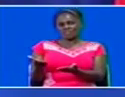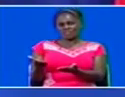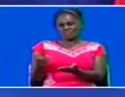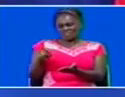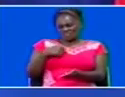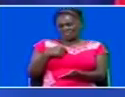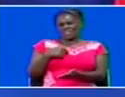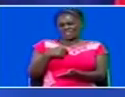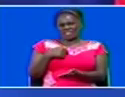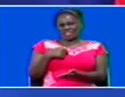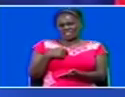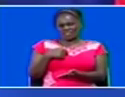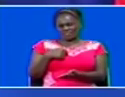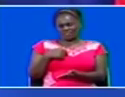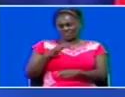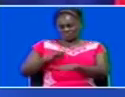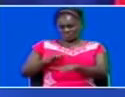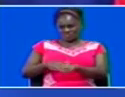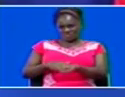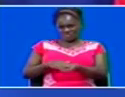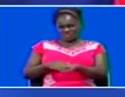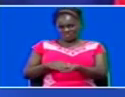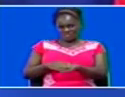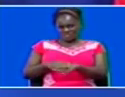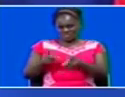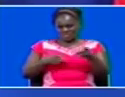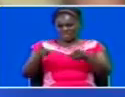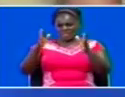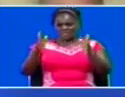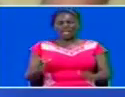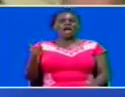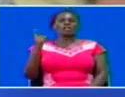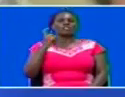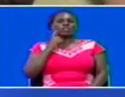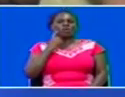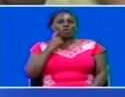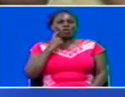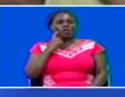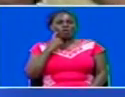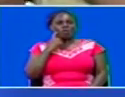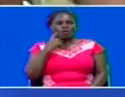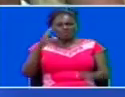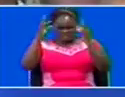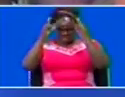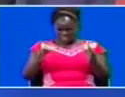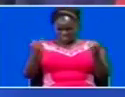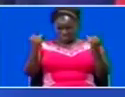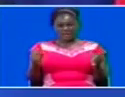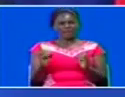asikie kama kuwa a star. Mkurugenzi wa duka hilo Birebeta Kameta anasema kuwa haukuwa uamuzi mgumu